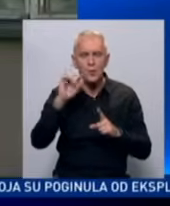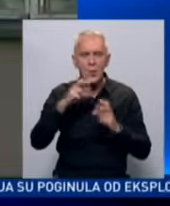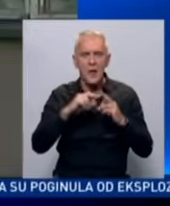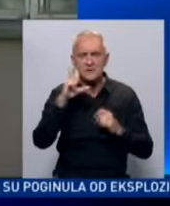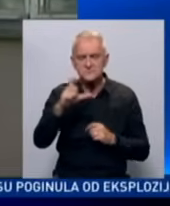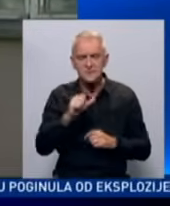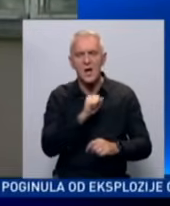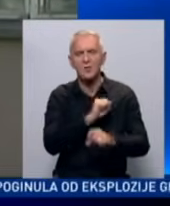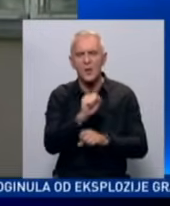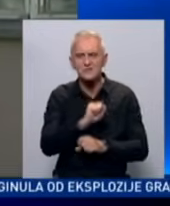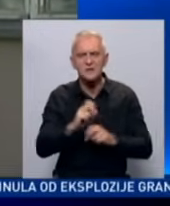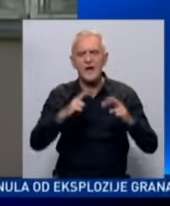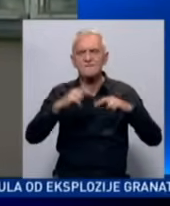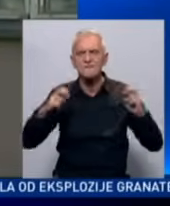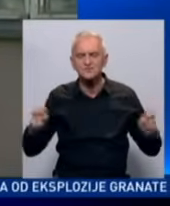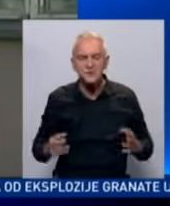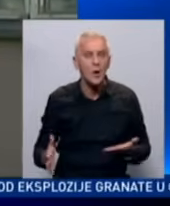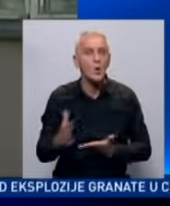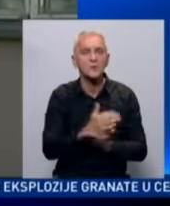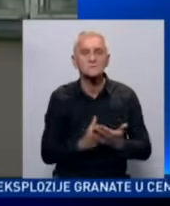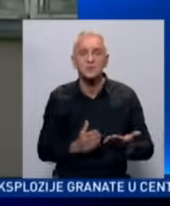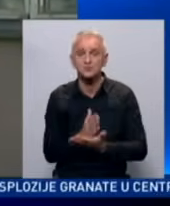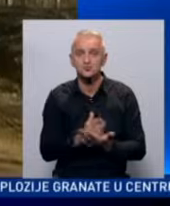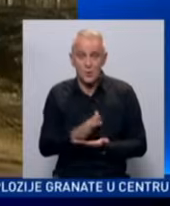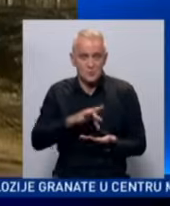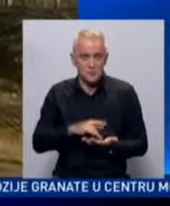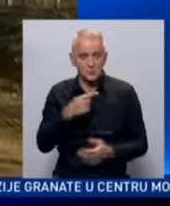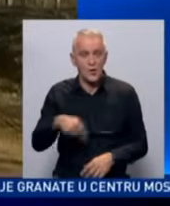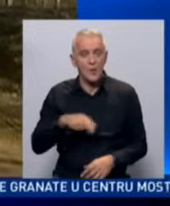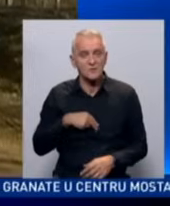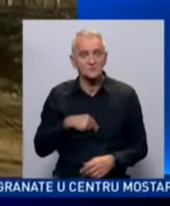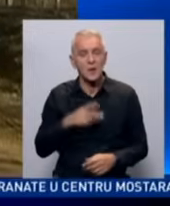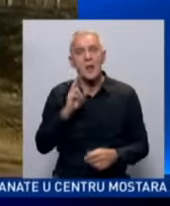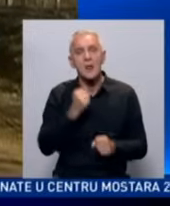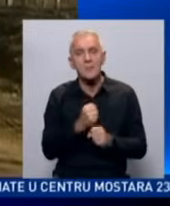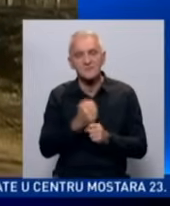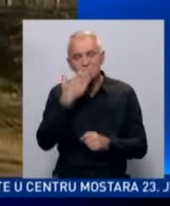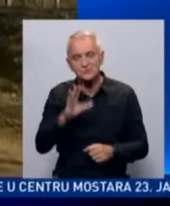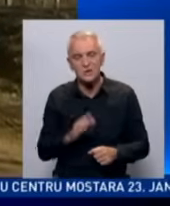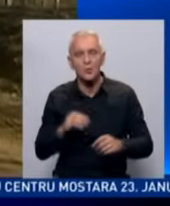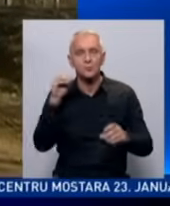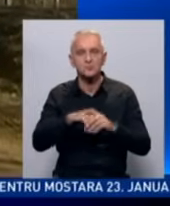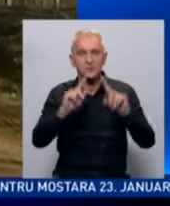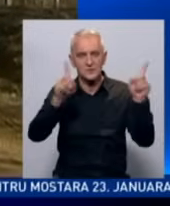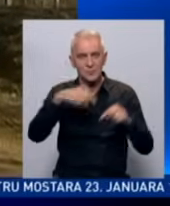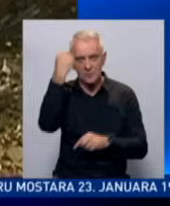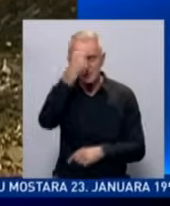Pijesak, Rogatica i Višegrad iskoristili službeni položaj i ovlaštenja i nanijeli štetu budžetu Republike Srpske.